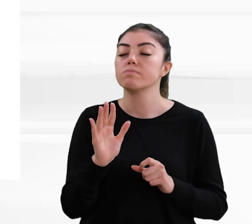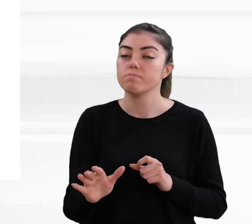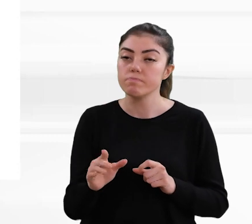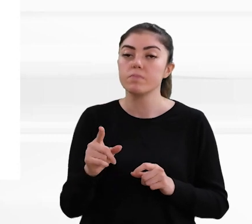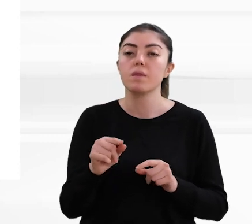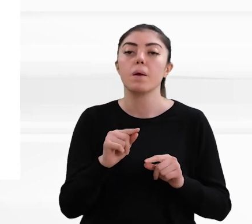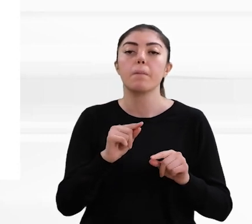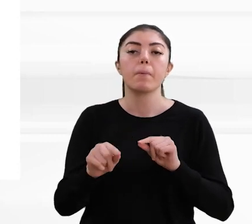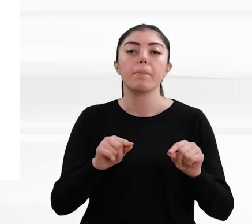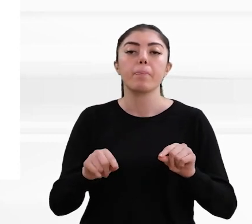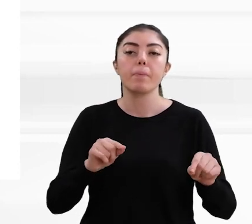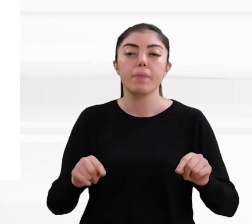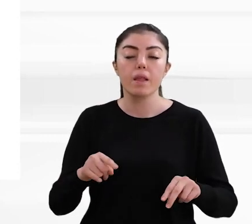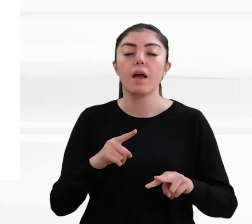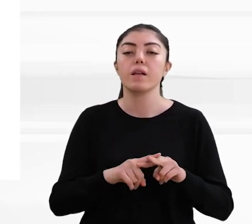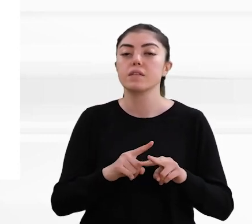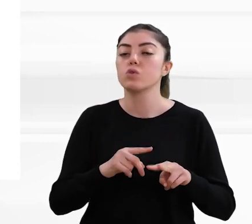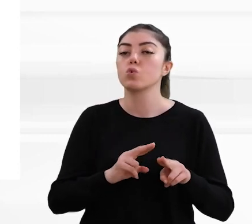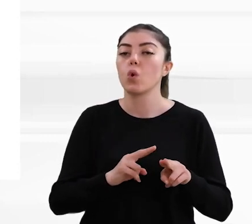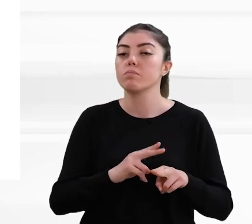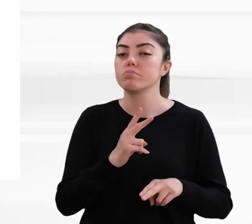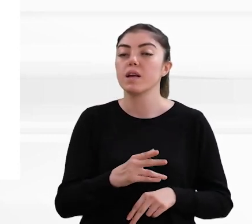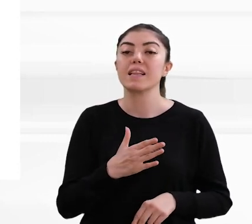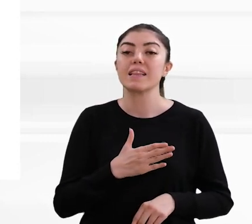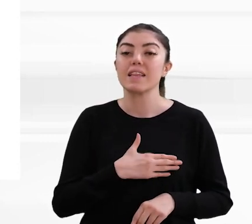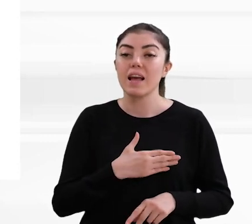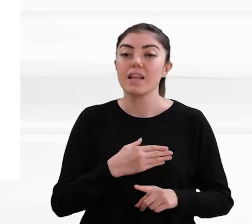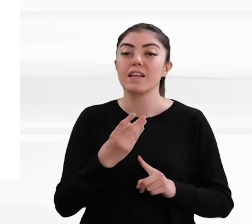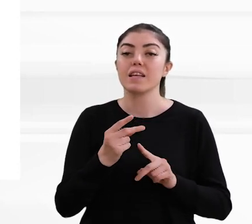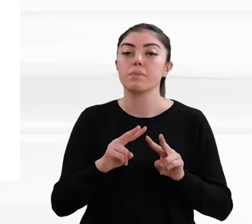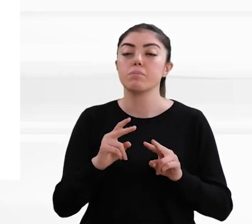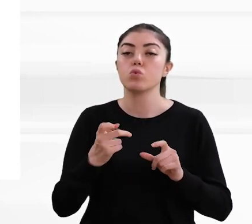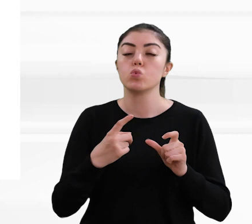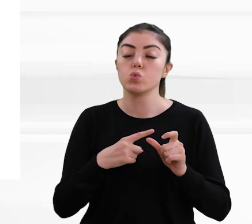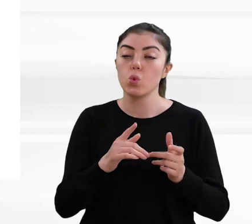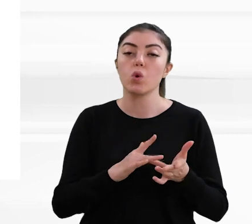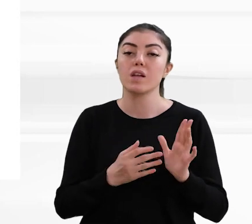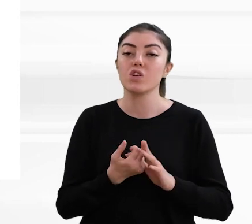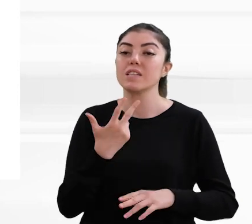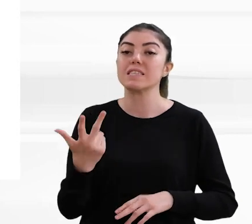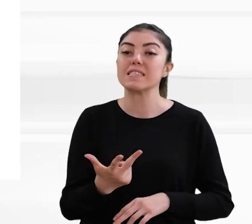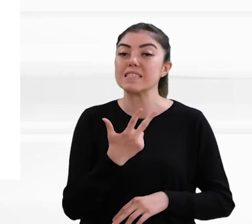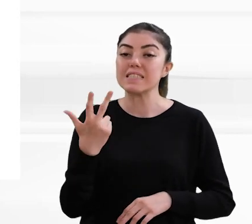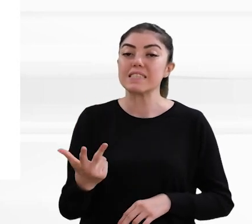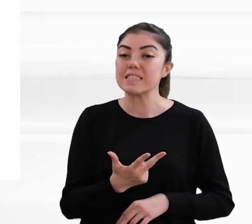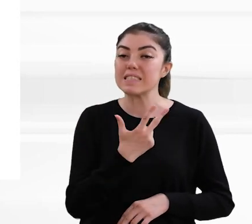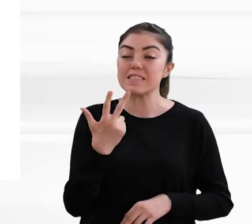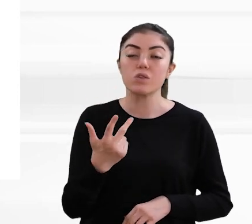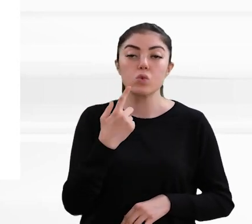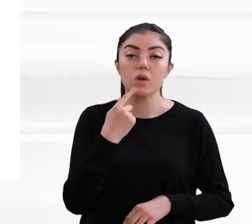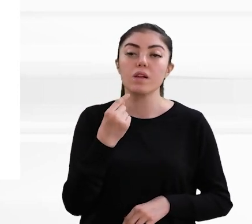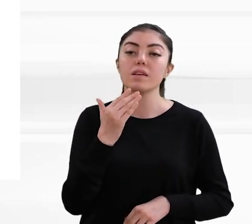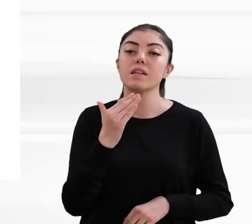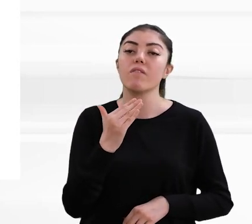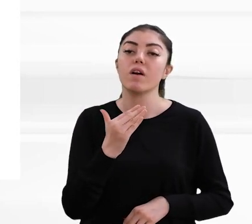aracılığıyla salgılanan asetilkolin kalpte impuls oluşturma hızını impos